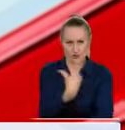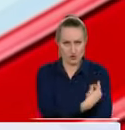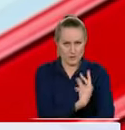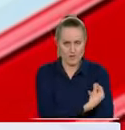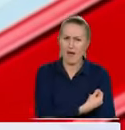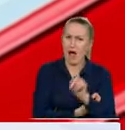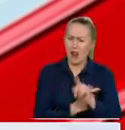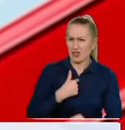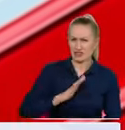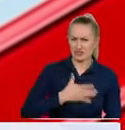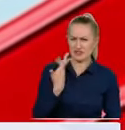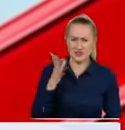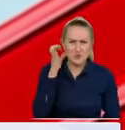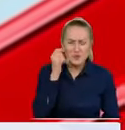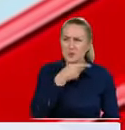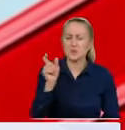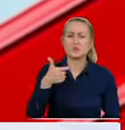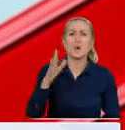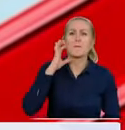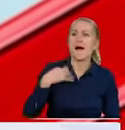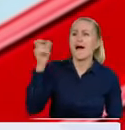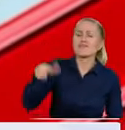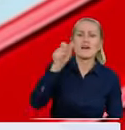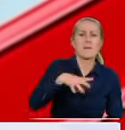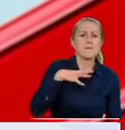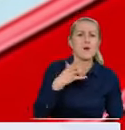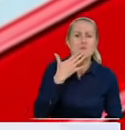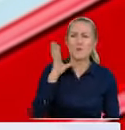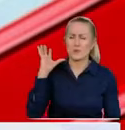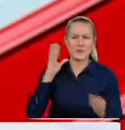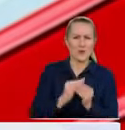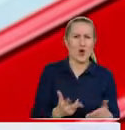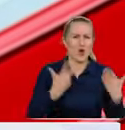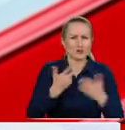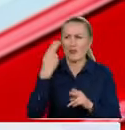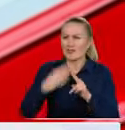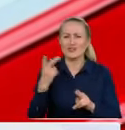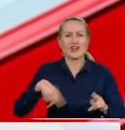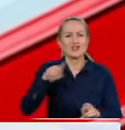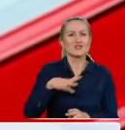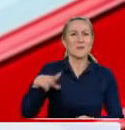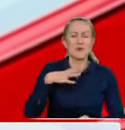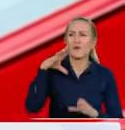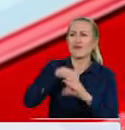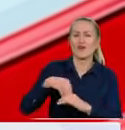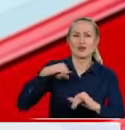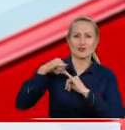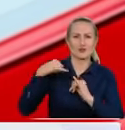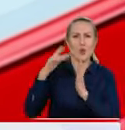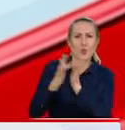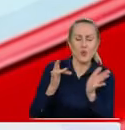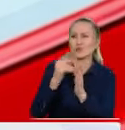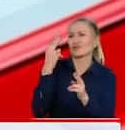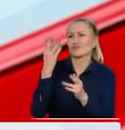ze zdziwieniem słucham, jak tutaj, zwłaszcza panowie, którzy uczestniczyli przez 8 lat, niektórzy z nich w rządzie Donalda Tuska, niektórzy